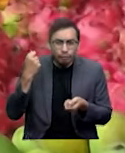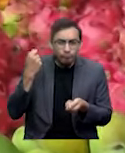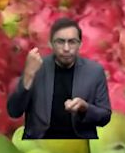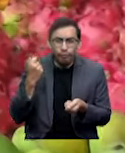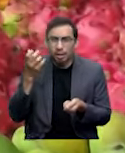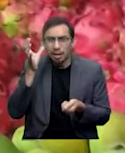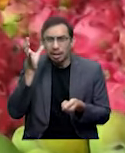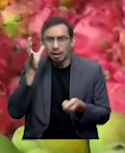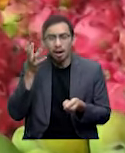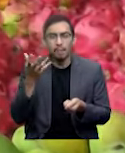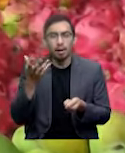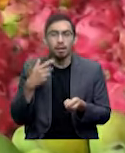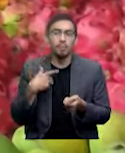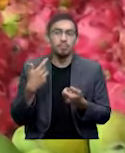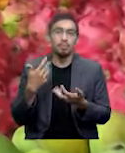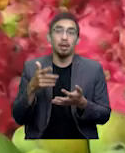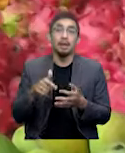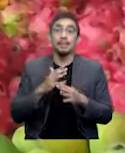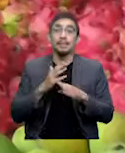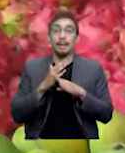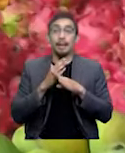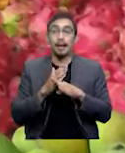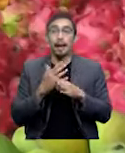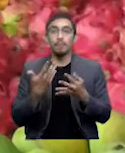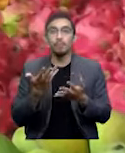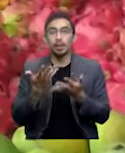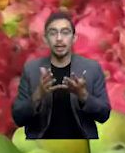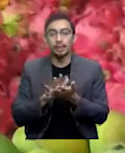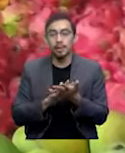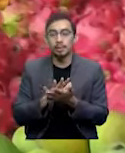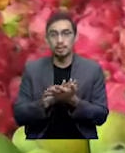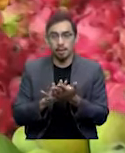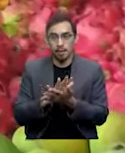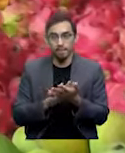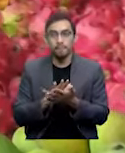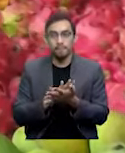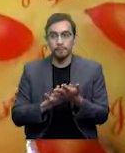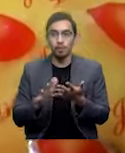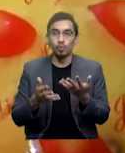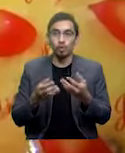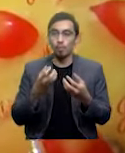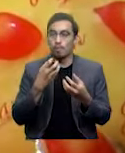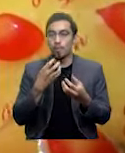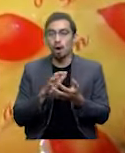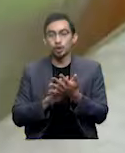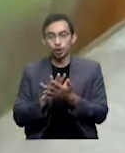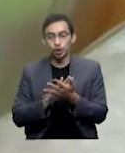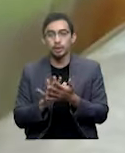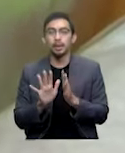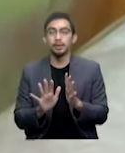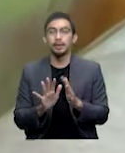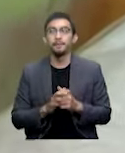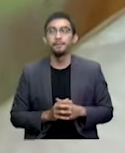menanggulangi seperti itu, kita cuci bersih aja, Mbak, SOP-nya, kita beli-beli buah-buahan gitu ya. Sejumlah